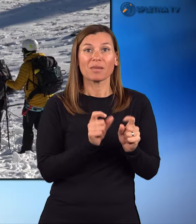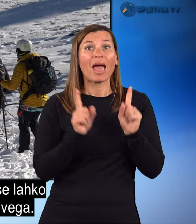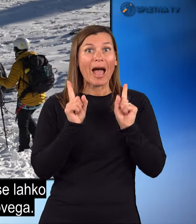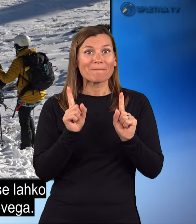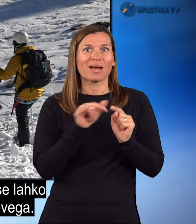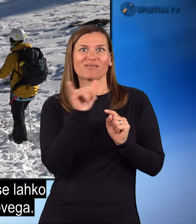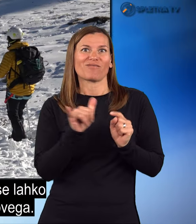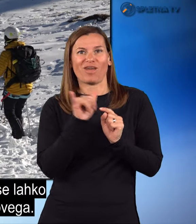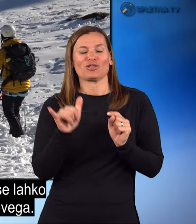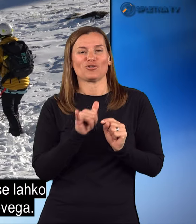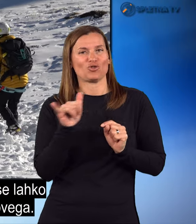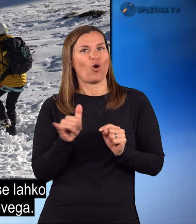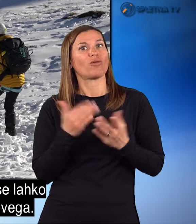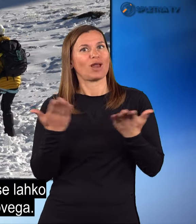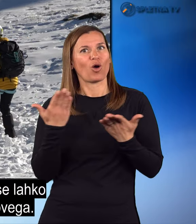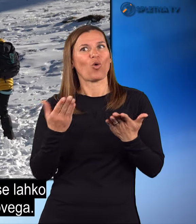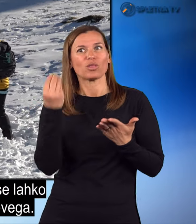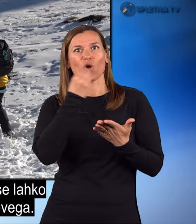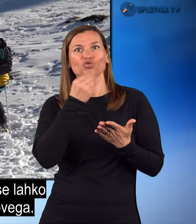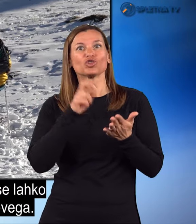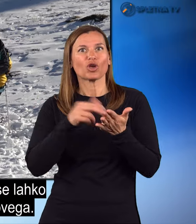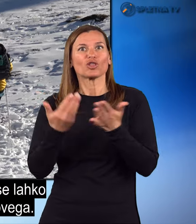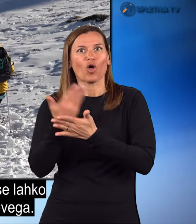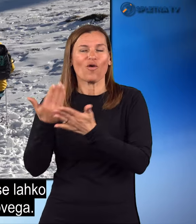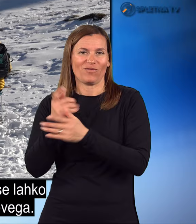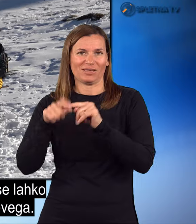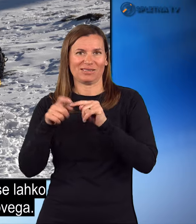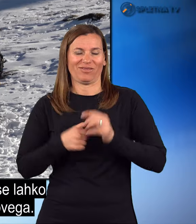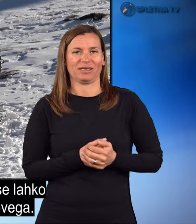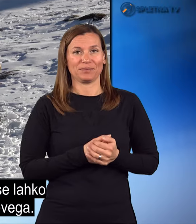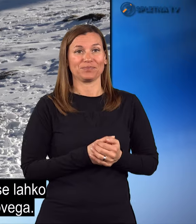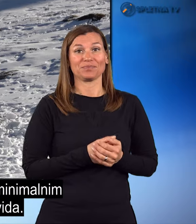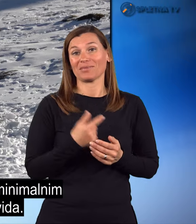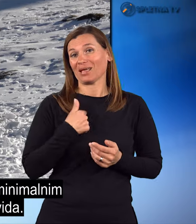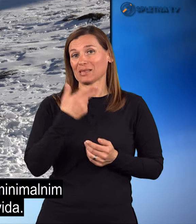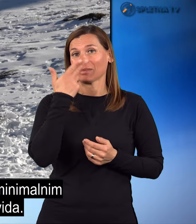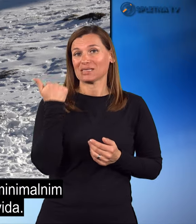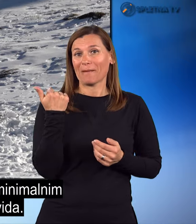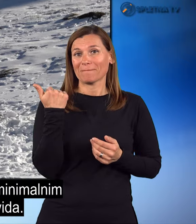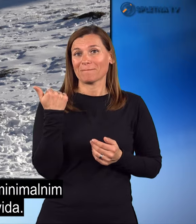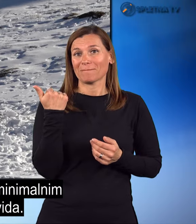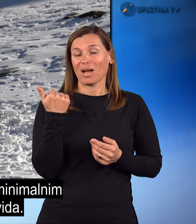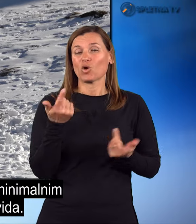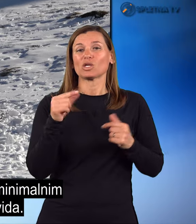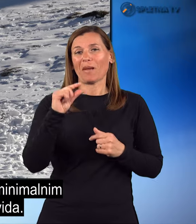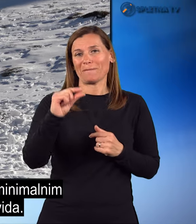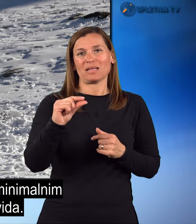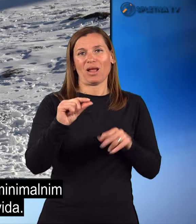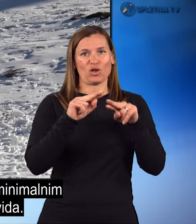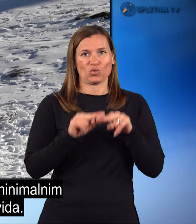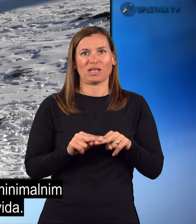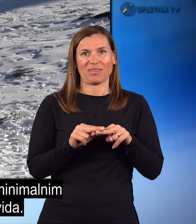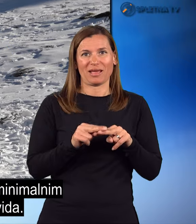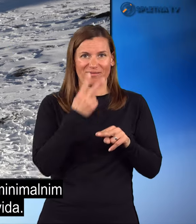zimi, ampak vedno se lahko naučiš kaj novega. Sem slepa oziroma z